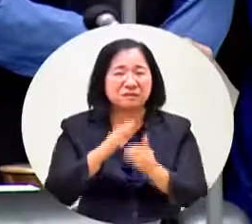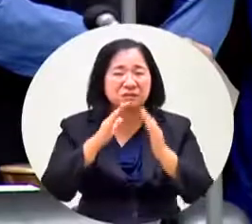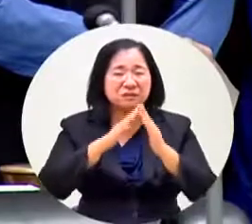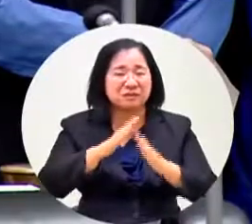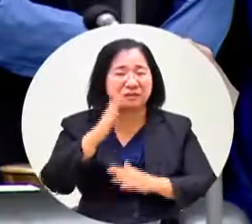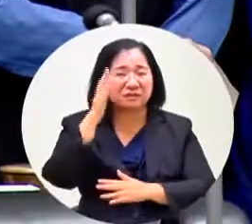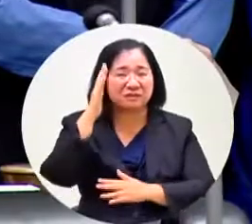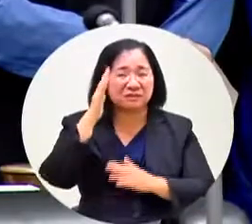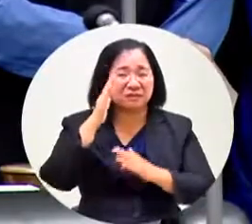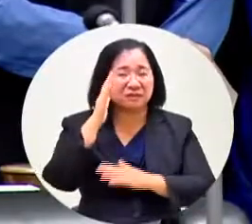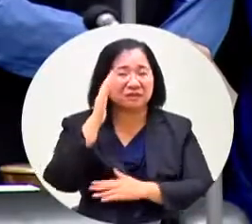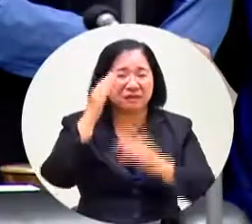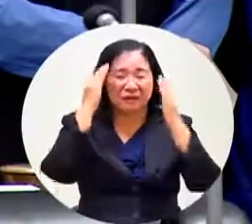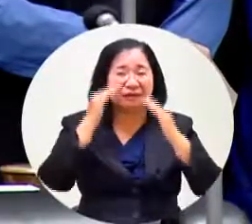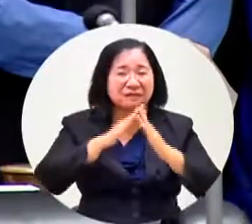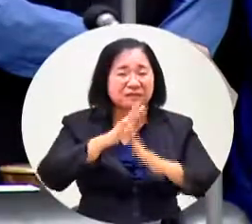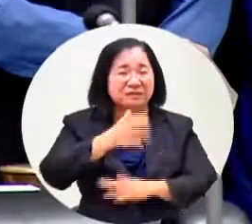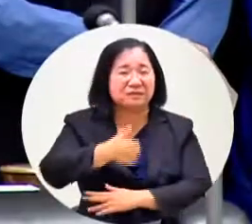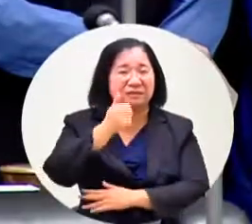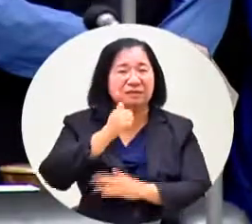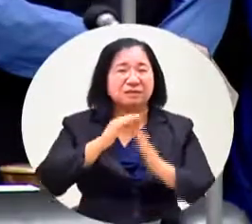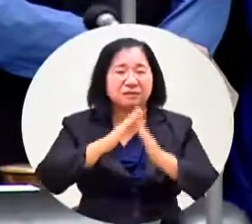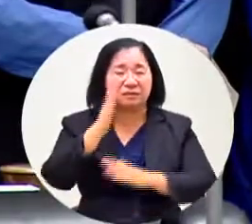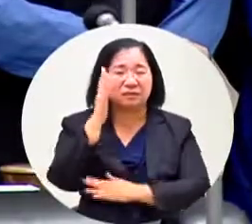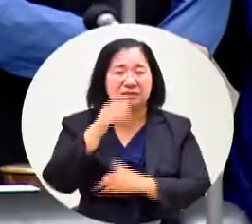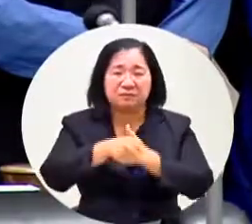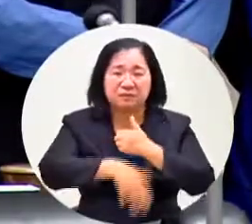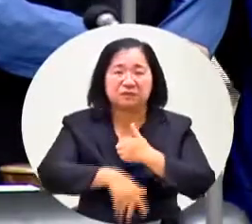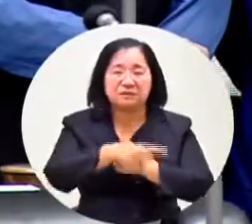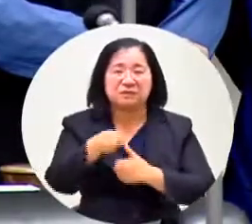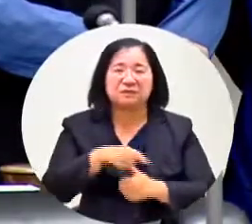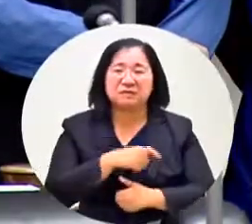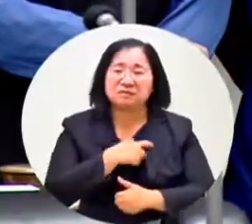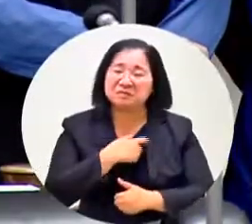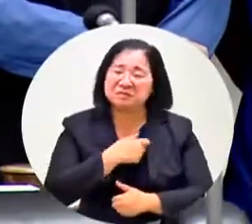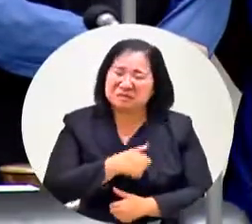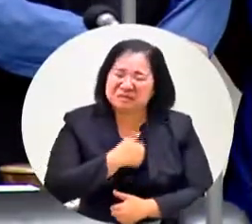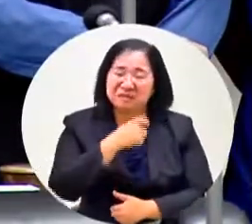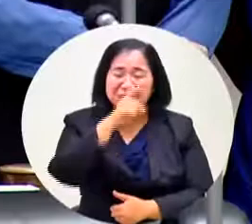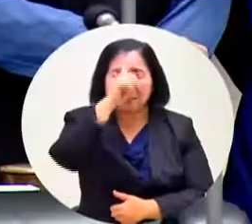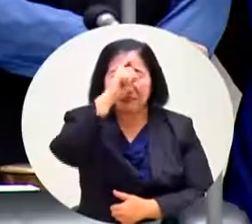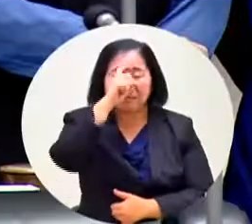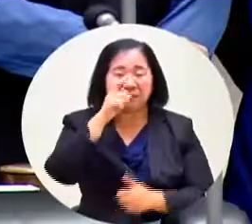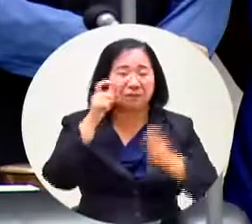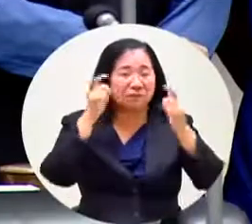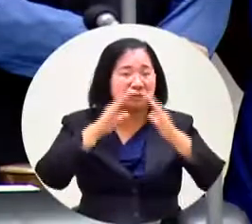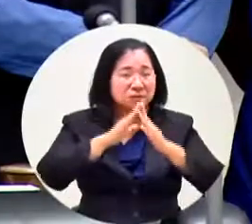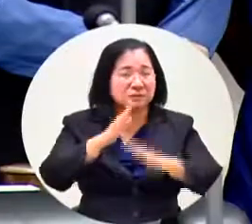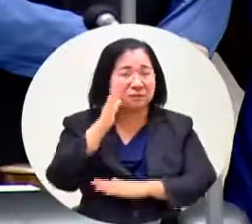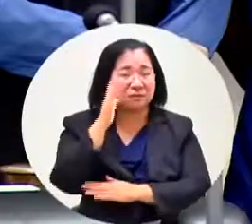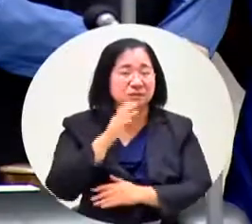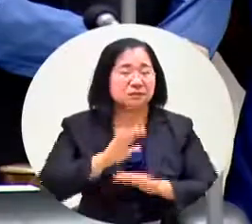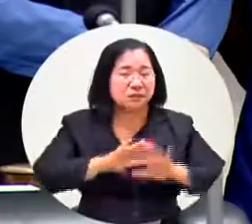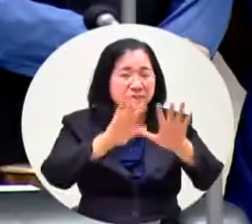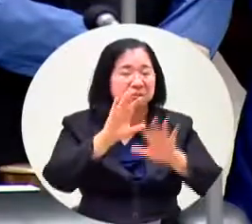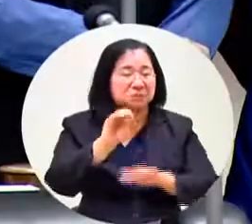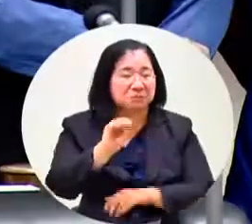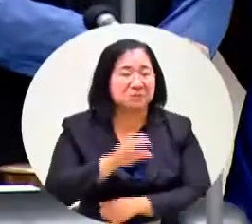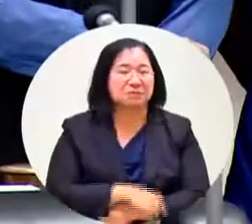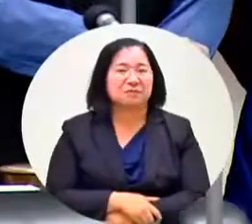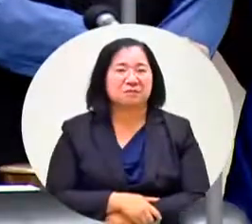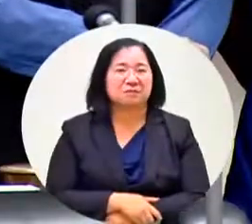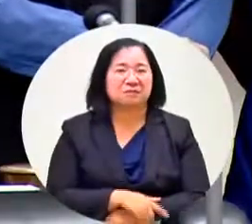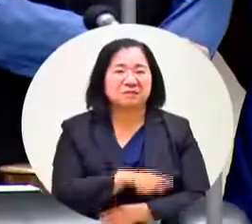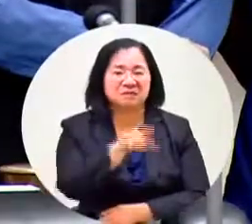出来讲话？所以我们这边要讲的是什么？这就是民进党两套标